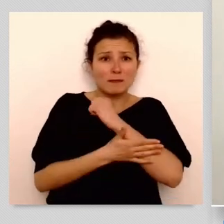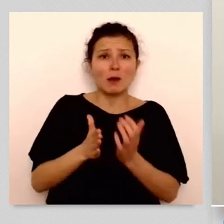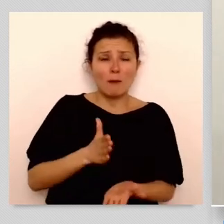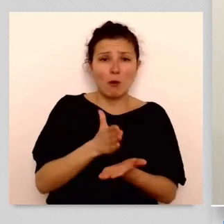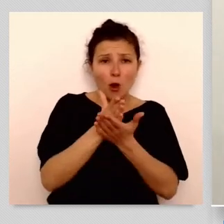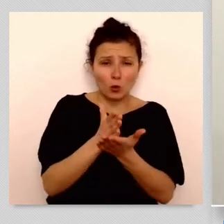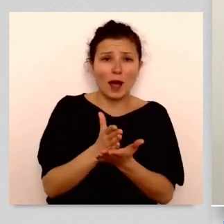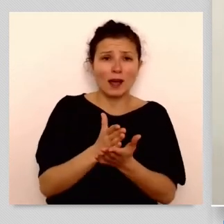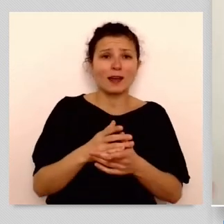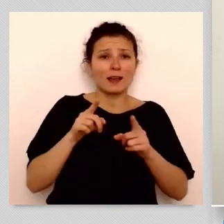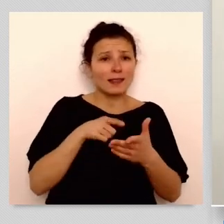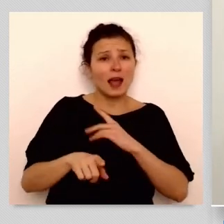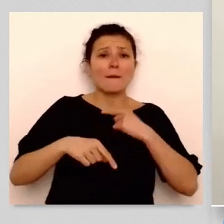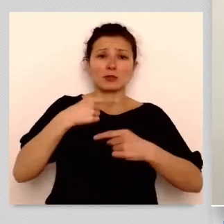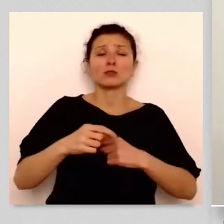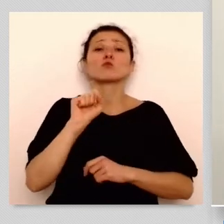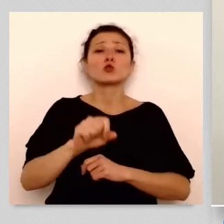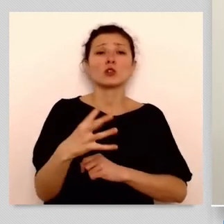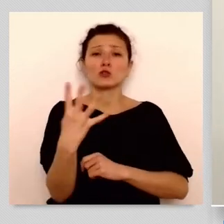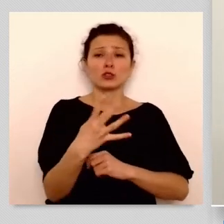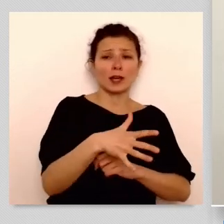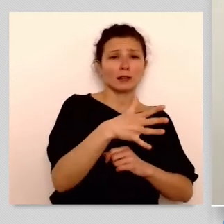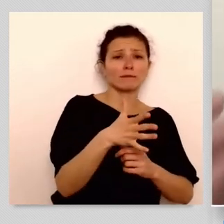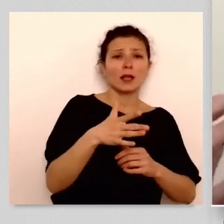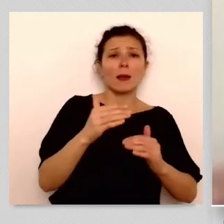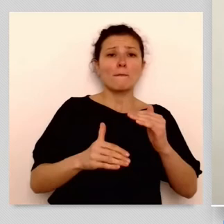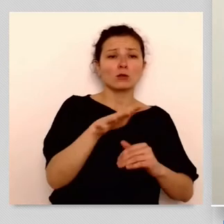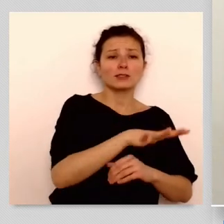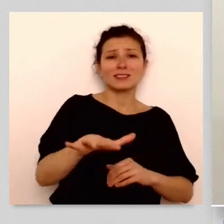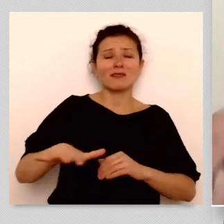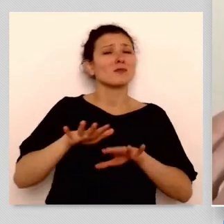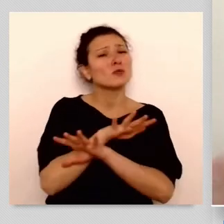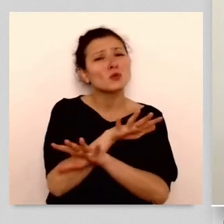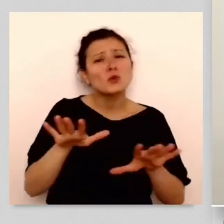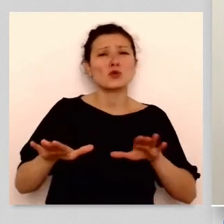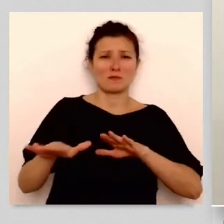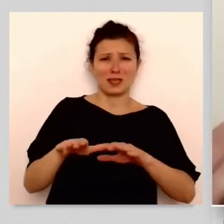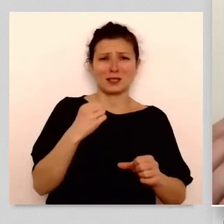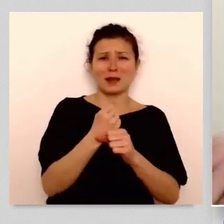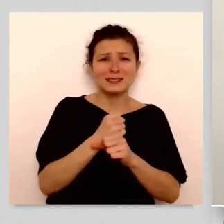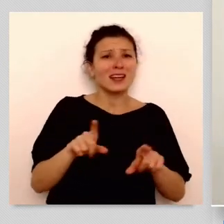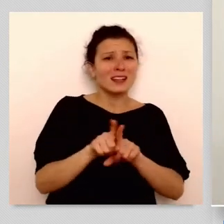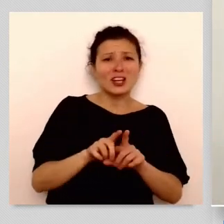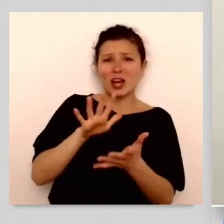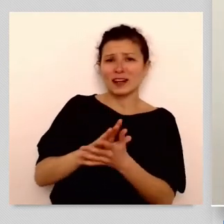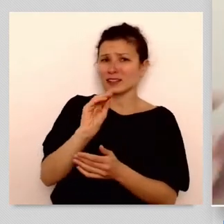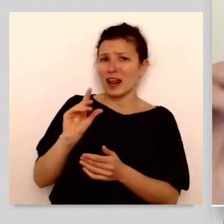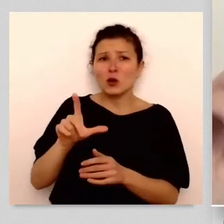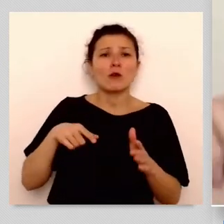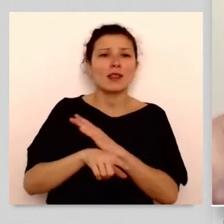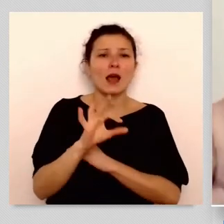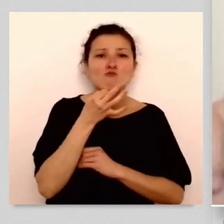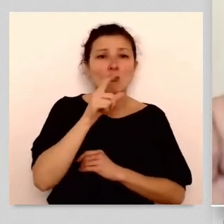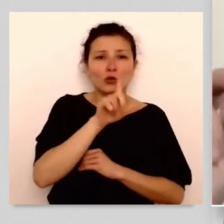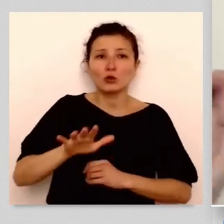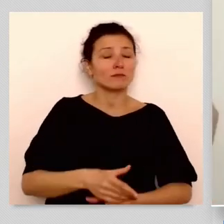podstrefy, tam jest dziesiątki tysięcy miejsc pracy ekologicznych dla młodych ludzi, najnowsze technologie. Bo